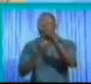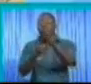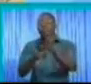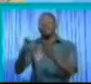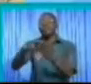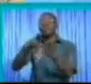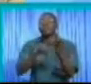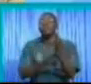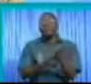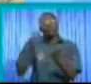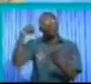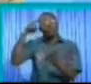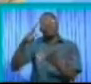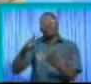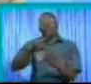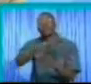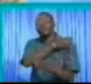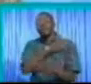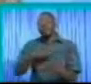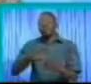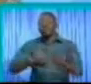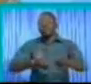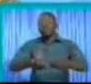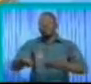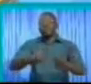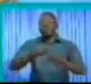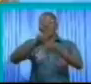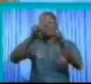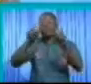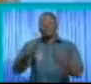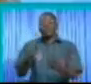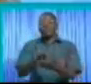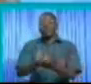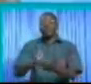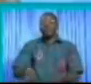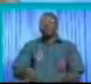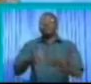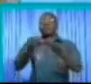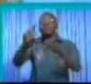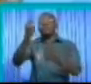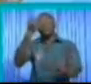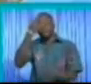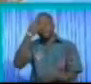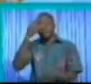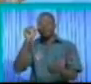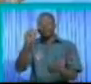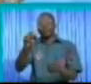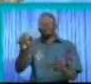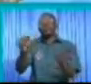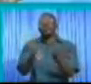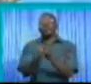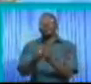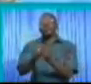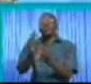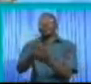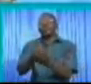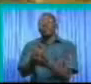rapports en séance plénière et dans le traitement des questions écrites adressées au gouvernement. Le point avec Sylvain